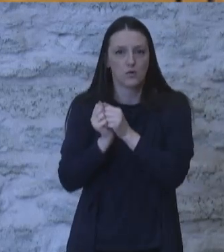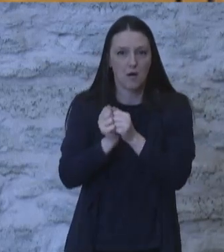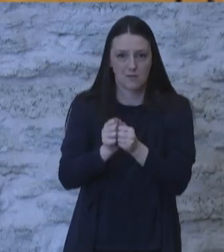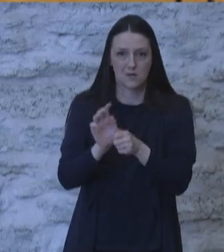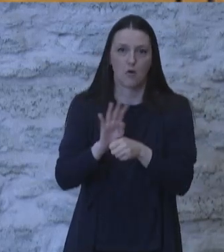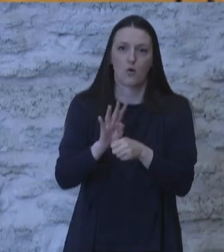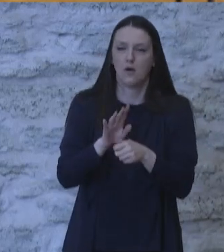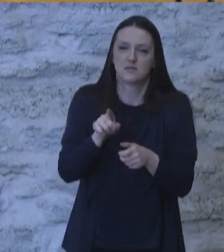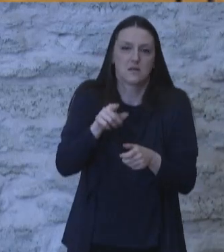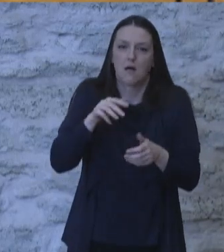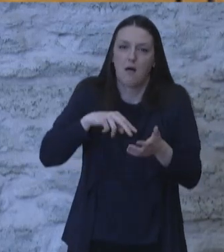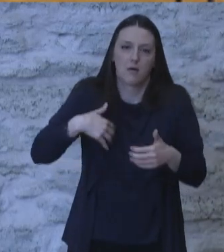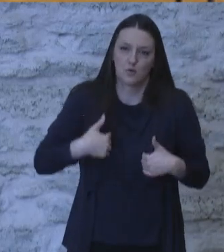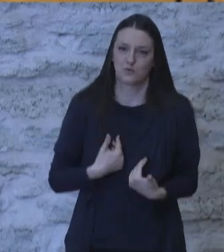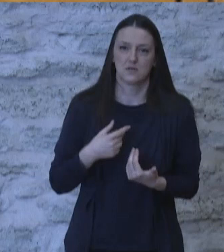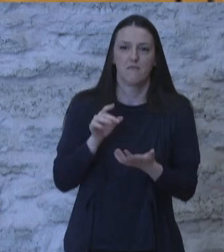seda kahjuks ei saa.